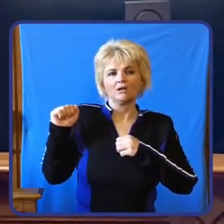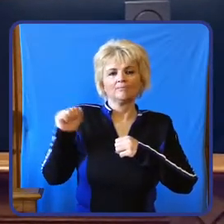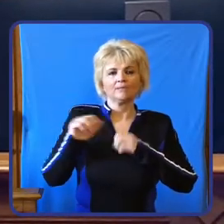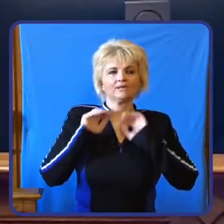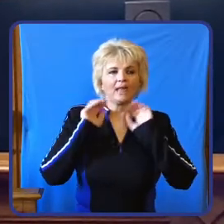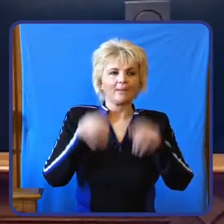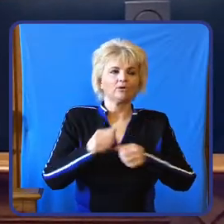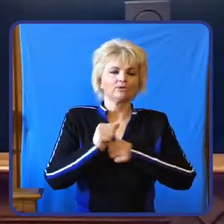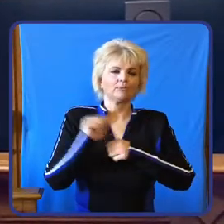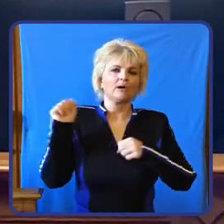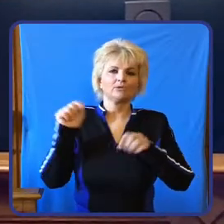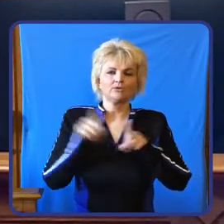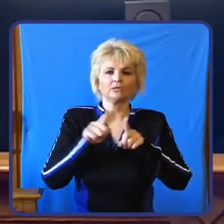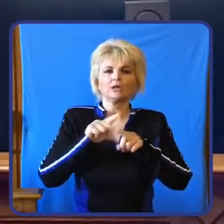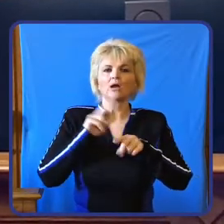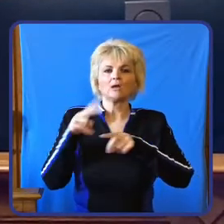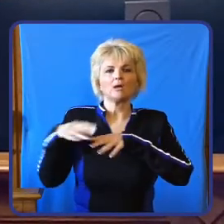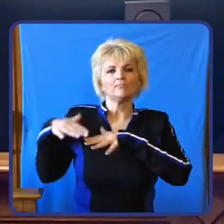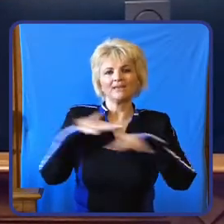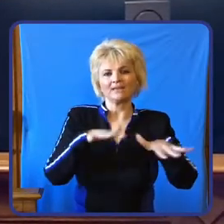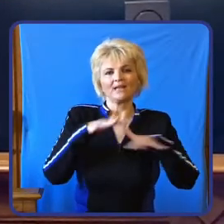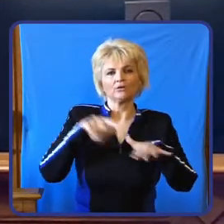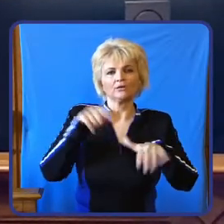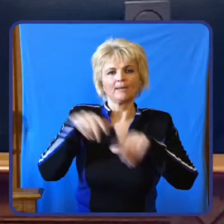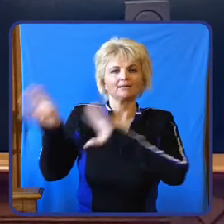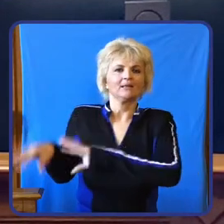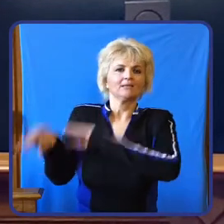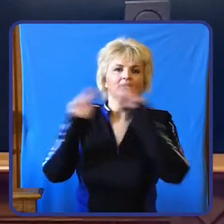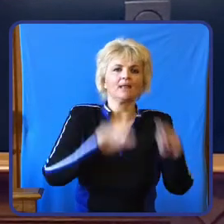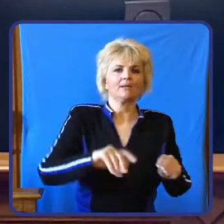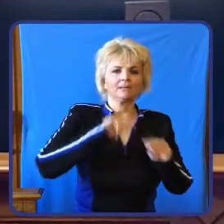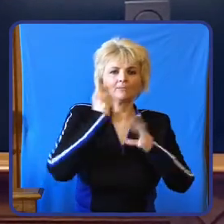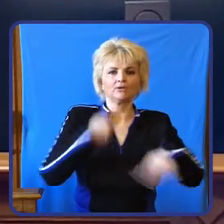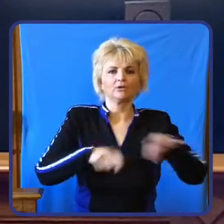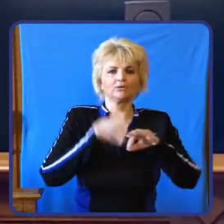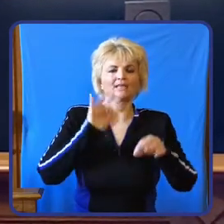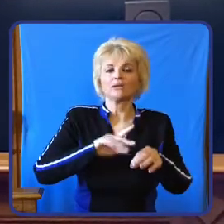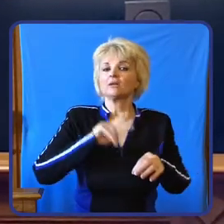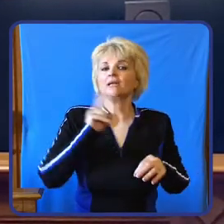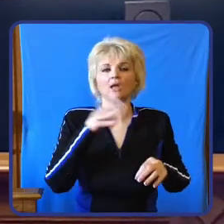aki mellesleg a migránsokat is betelepíti Magyarországra, ez a Fidesz-KDNP.